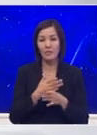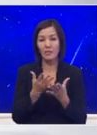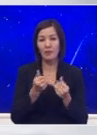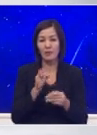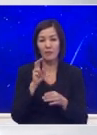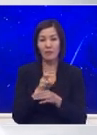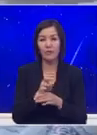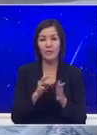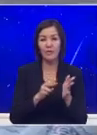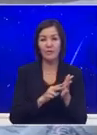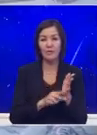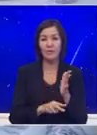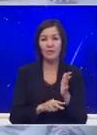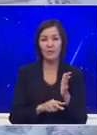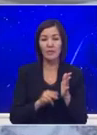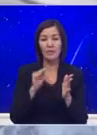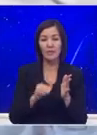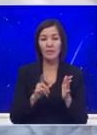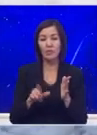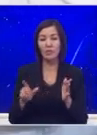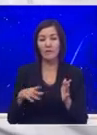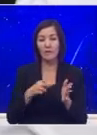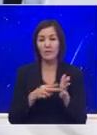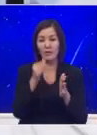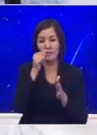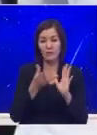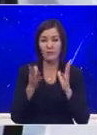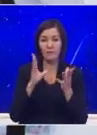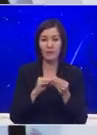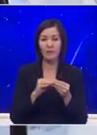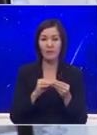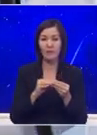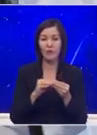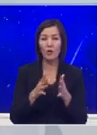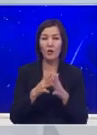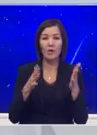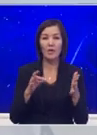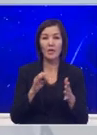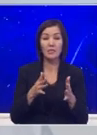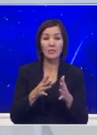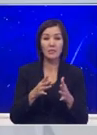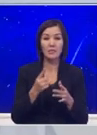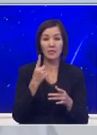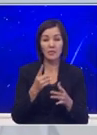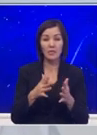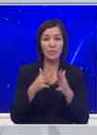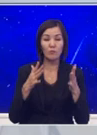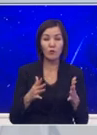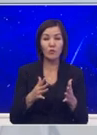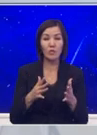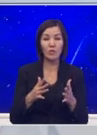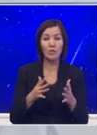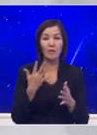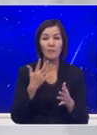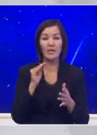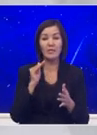обращалась порядка 7 тысяч пациентов однако за семь месяцев этого года нагрузка возросла в разы только число стационарных больных выросла до